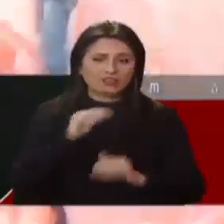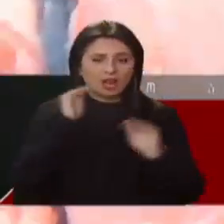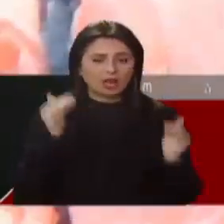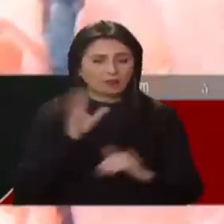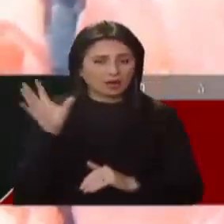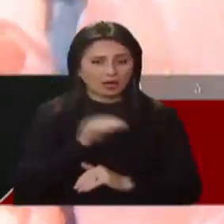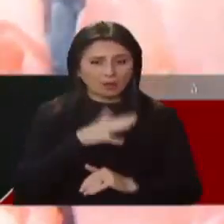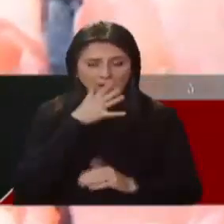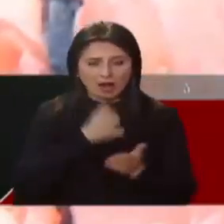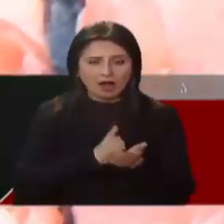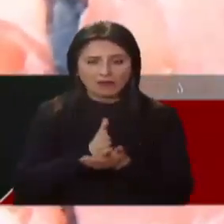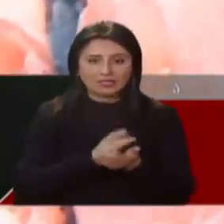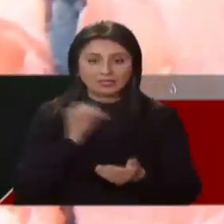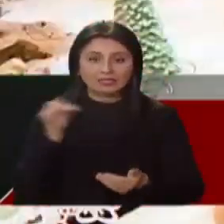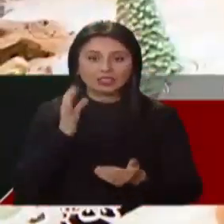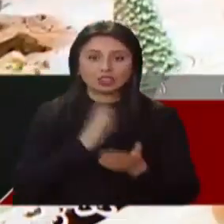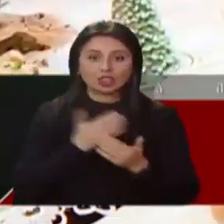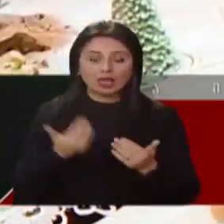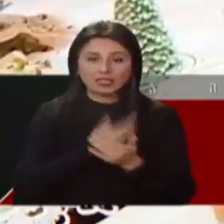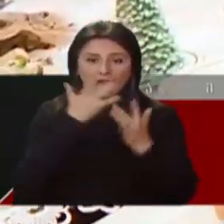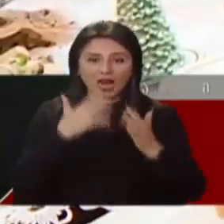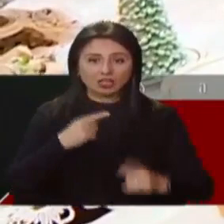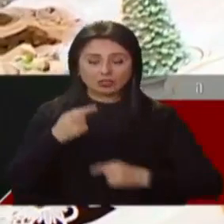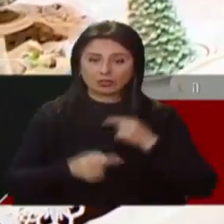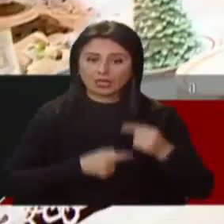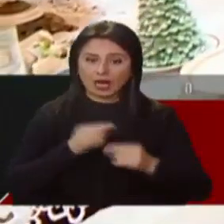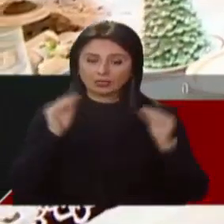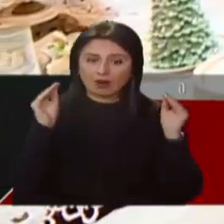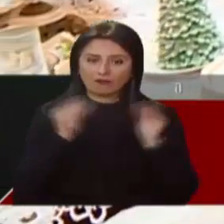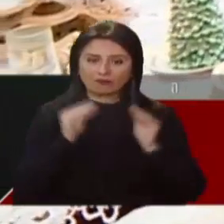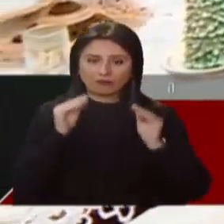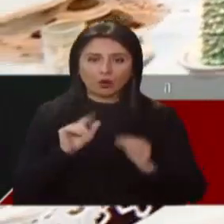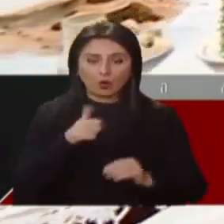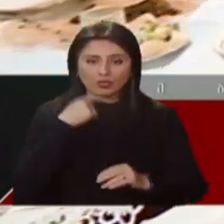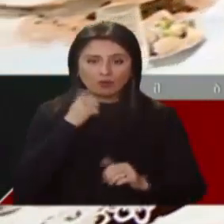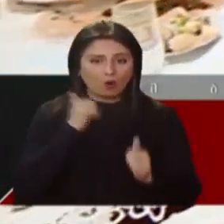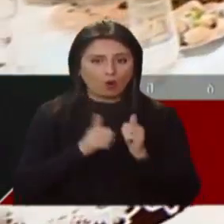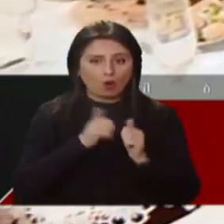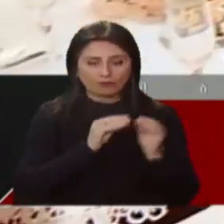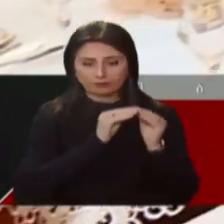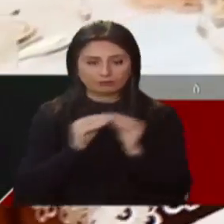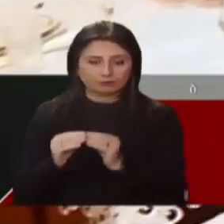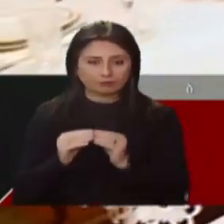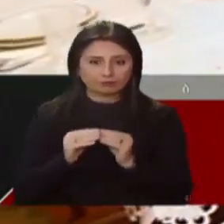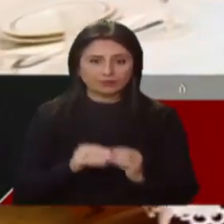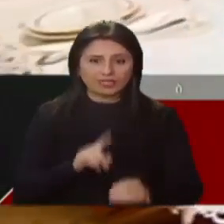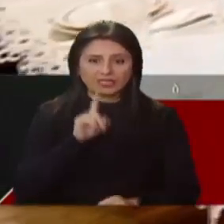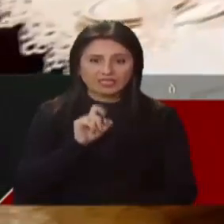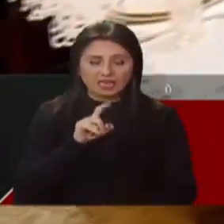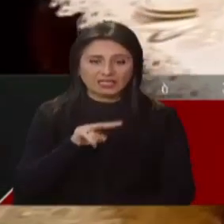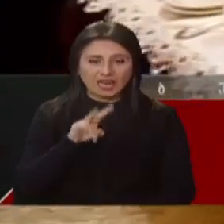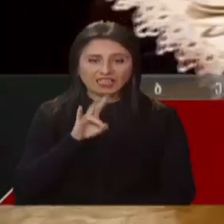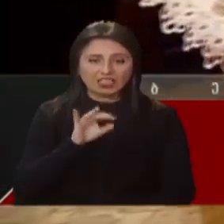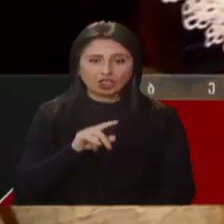მღერის, მრავალწლიანი ისტორია აქვს საახალწლო ტრადიციებს, რომელსაც, როგორც ამბობენ, ყოველთვის იცავენ. ზაზა და ნინო